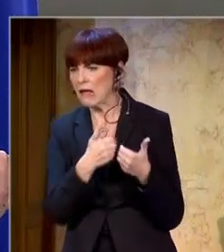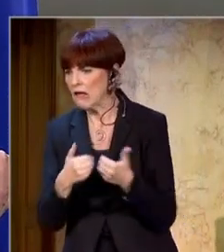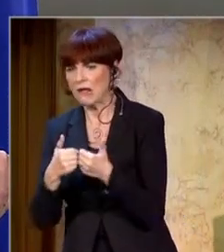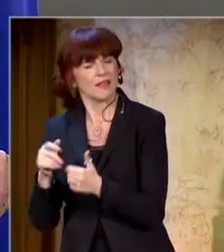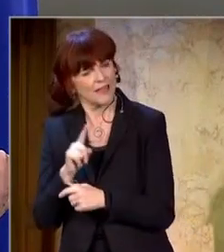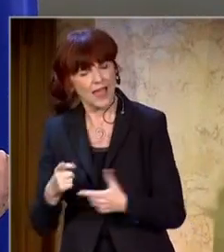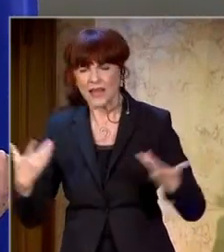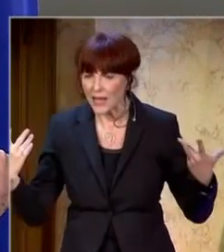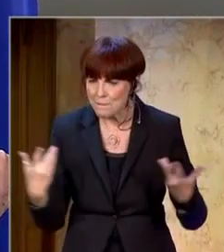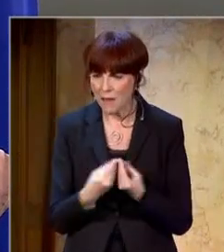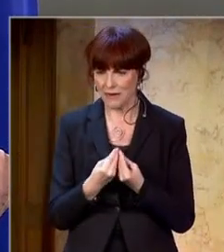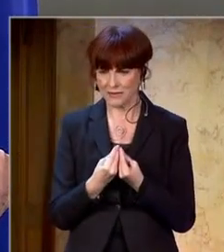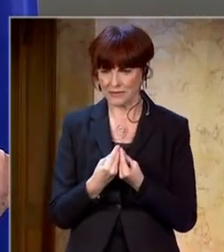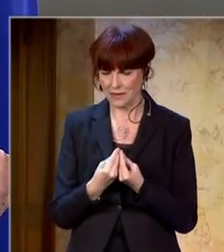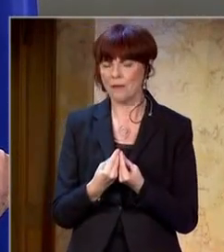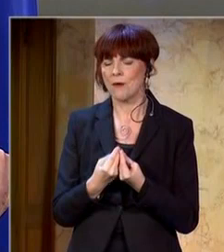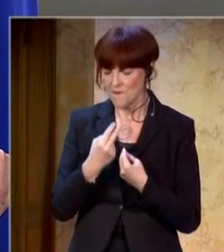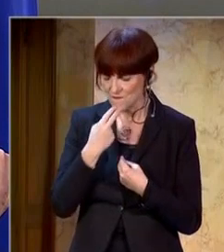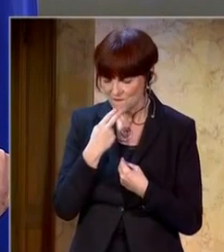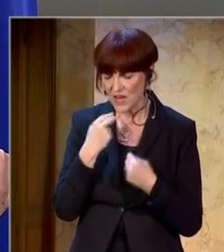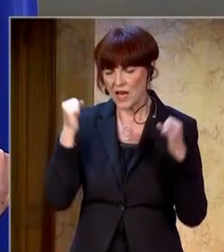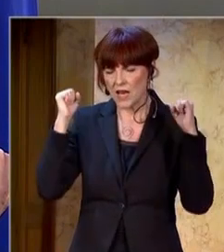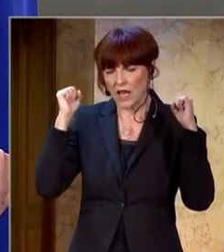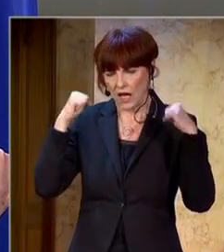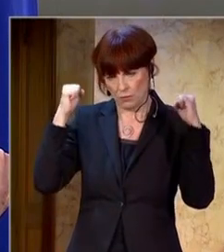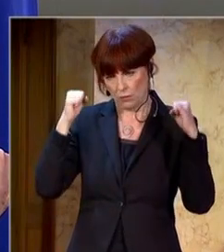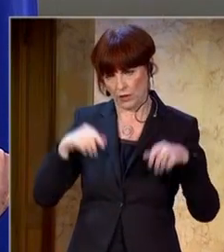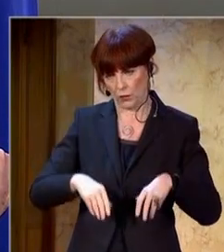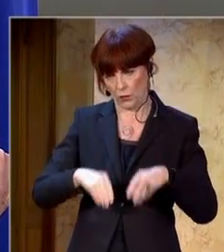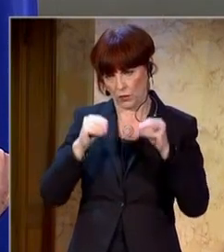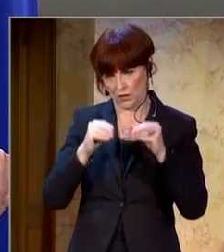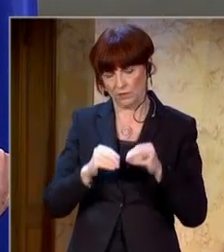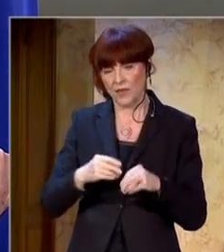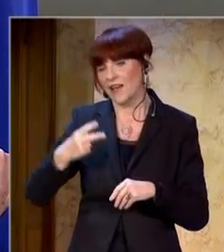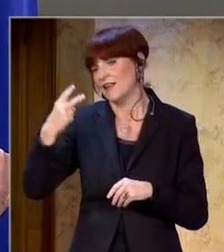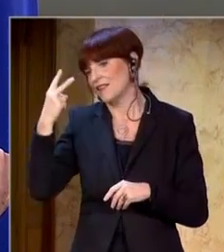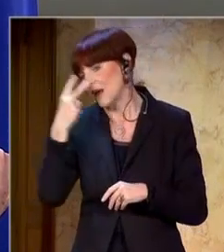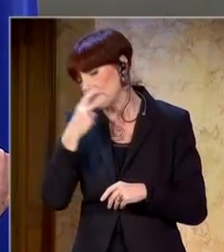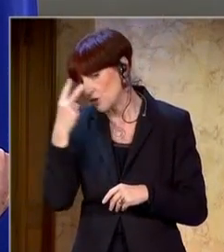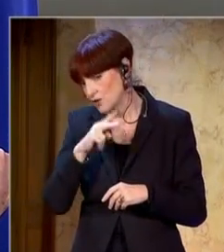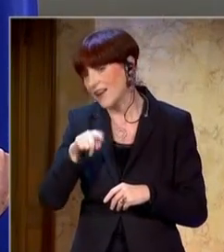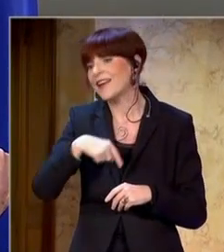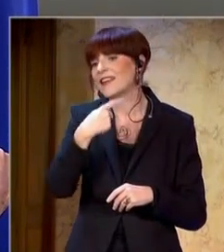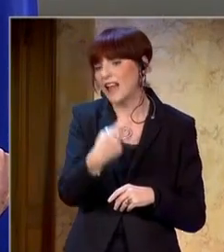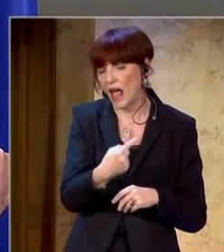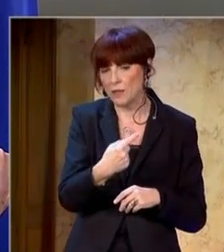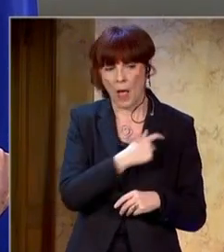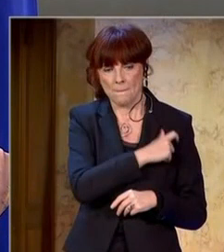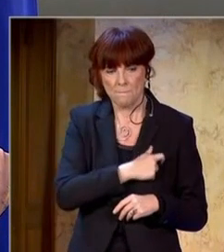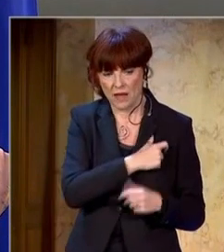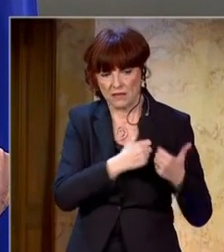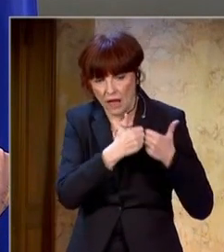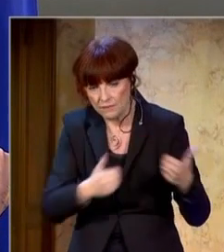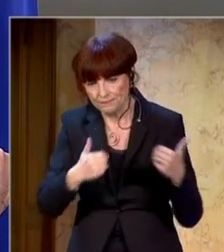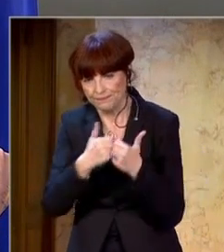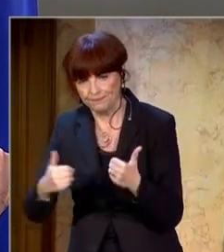zentraler Wille für die Gründung der Republik. Aber natürlich hat die Lagerbildung, die danach stattgefunden hat,